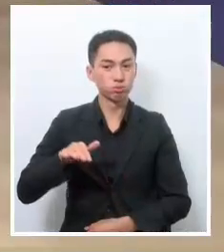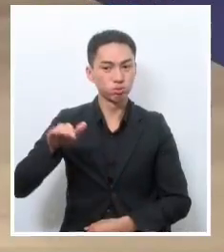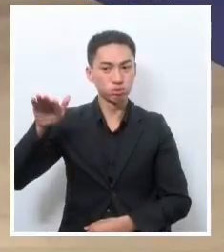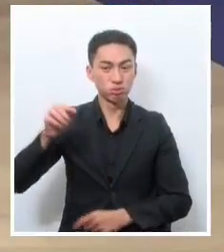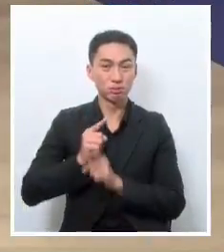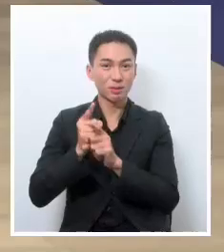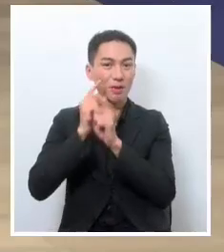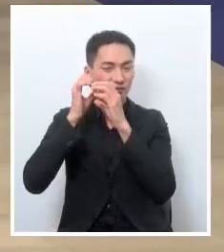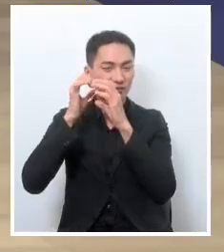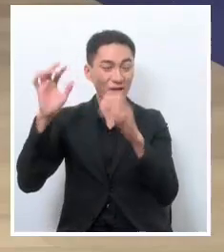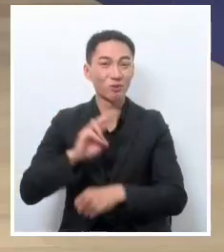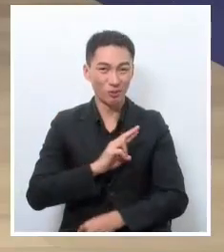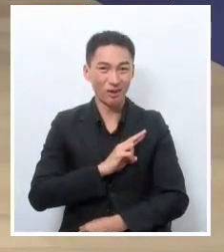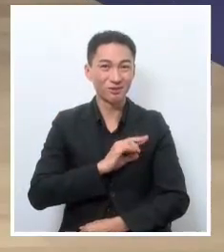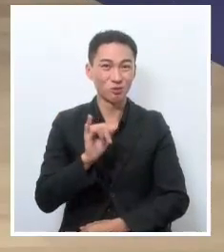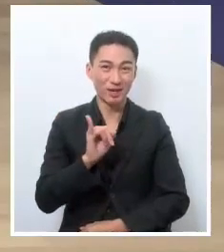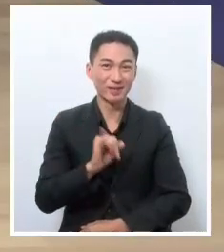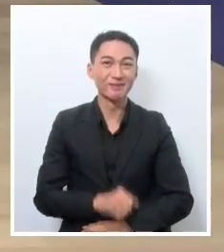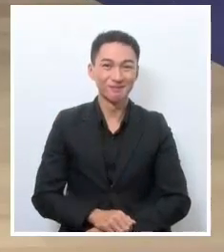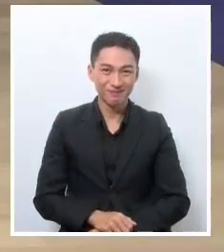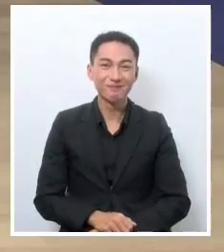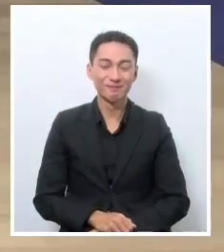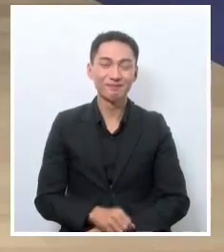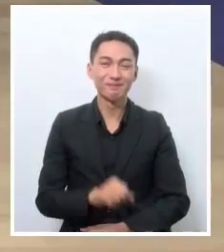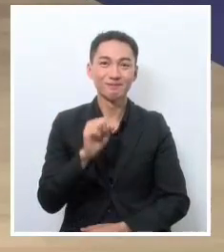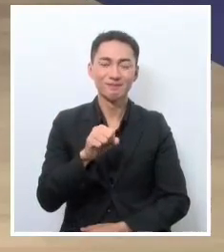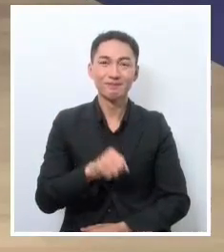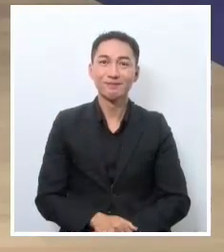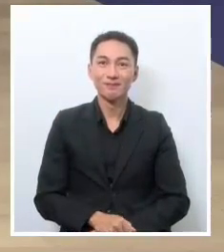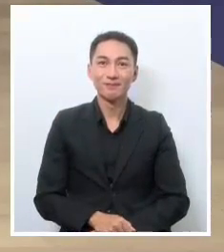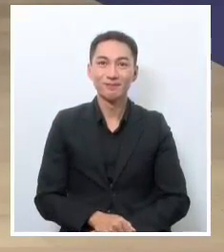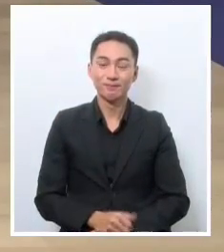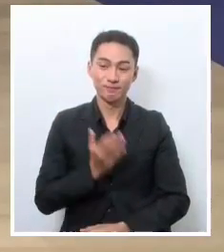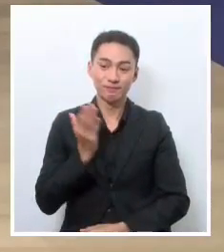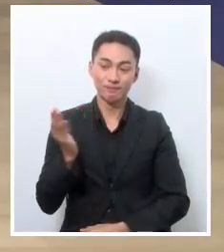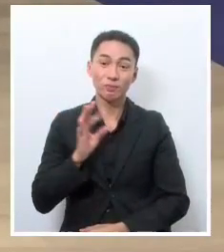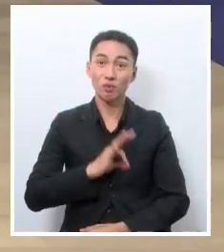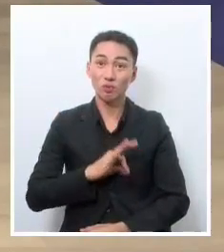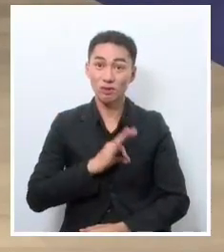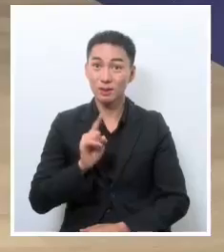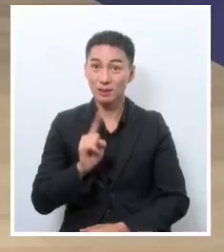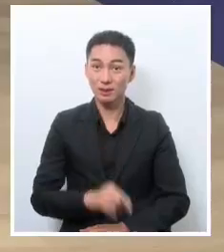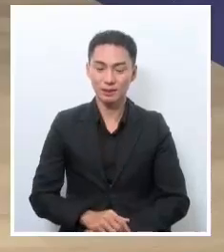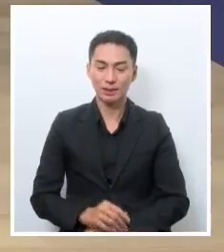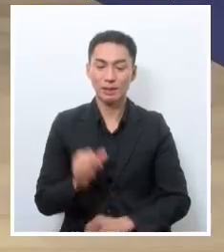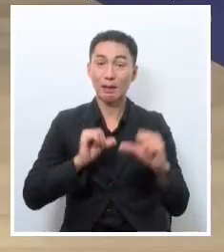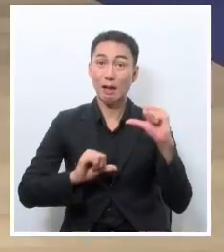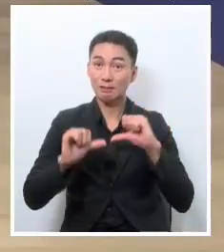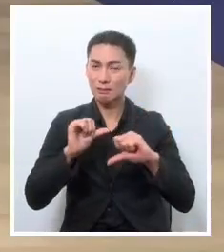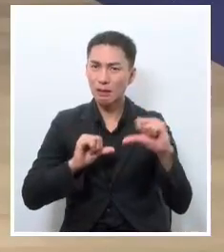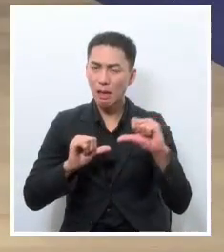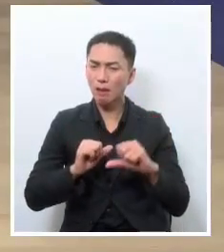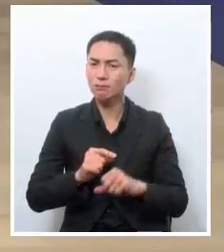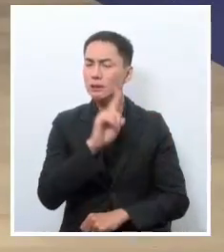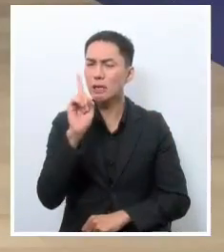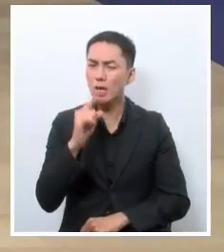ความชอบของตัวเองนะครับทางด้านนู้นล่ะครับได้ผ่านเวทีที่เ่อรู้สึกว่าประสบการณ์ของเราจากเวทีเนี้ยที่เราชื่นชอบเป็นเวทีไหนบ้าง